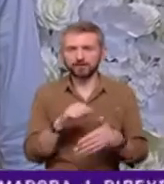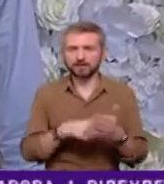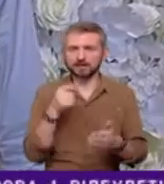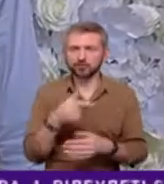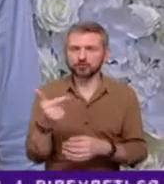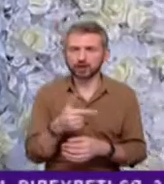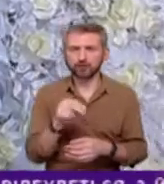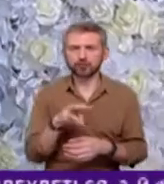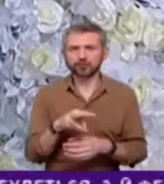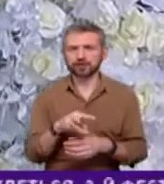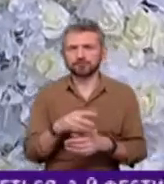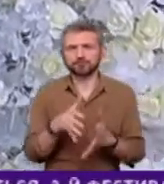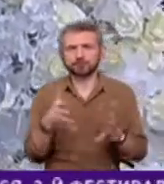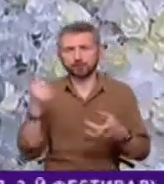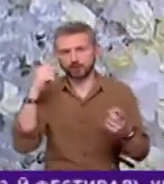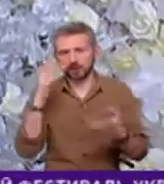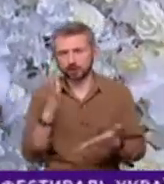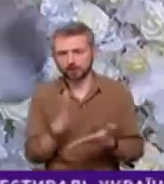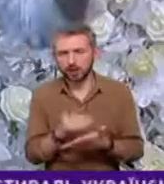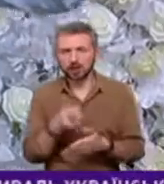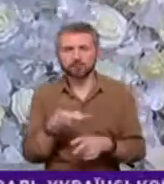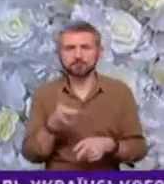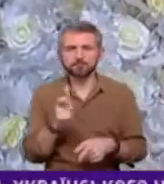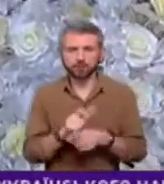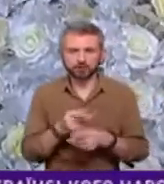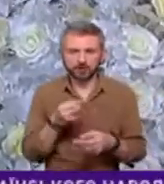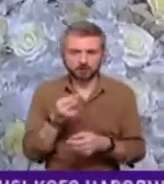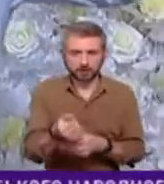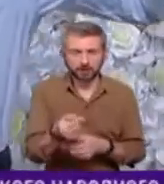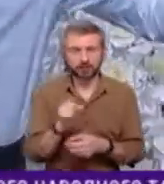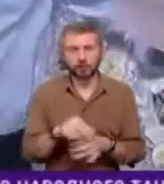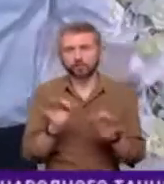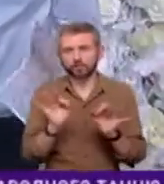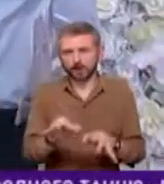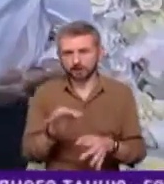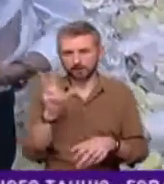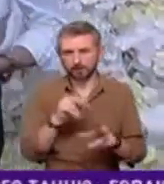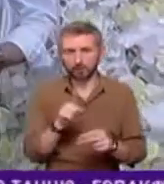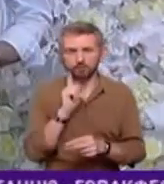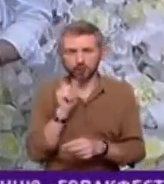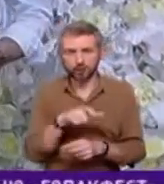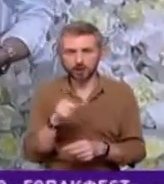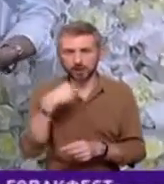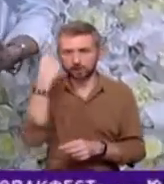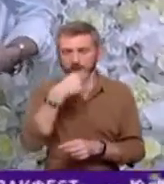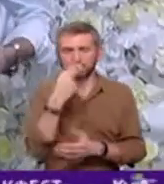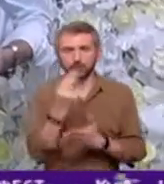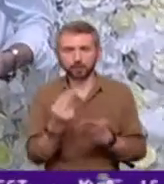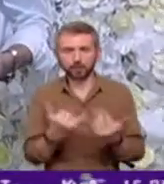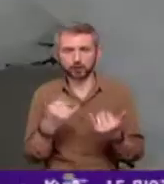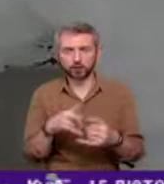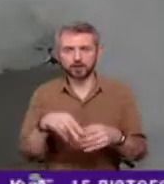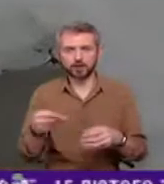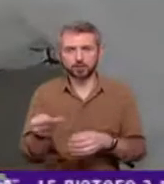Чим бурхливішу маєте фантазію, тим більше схудне ваш гаманець. Але воно того варте, вважають молодята, портрет яких сьогодні малювали на